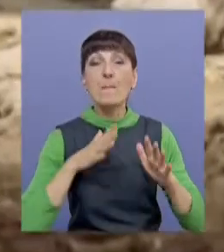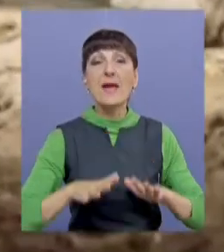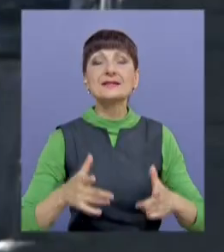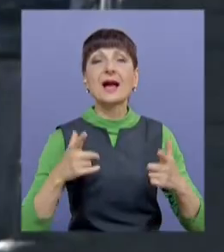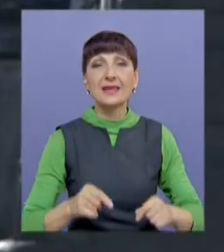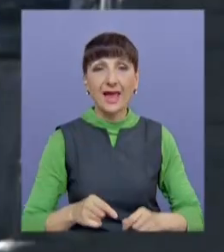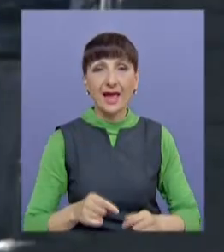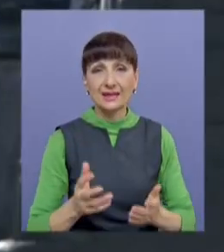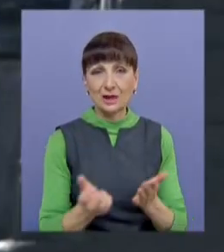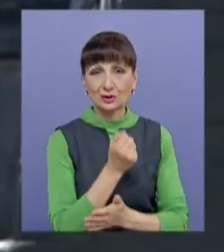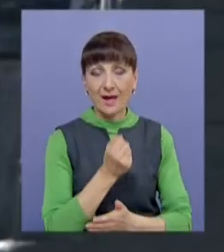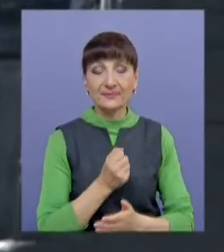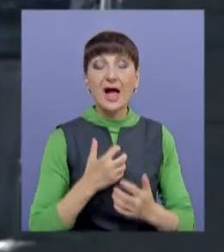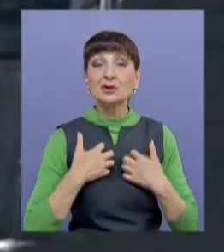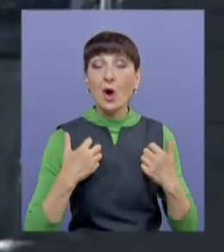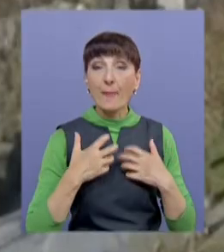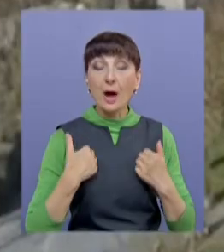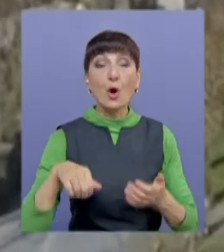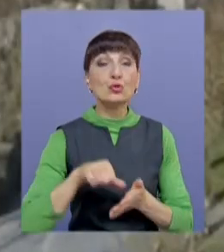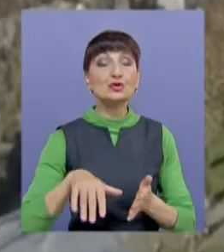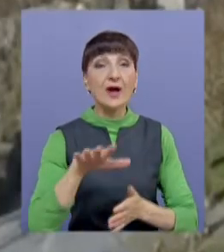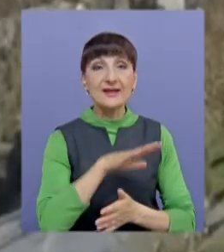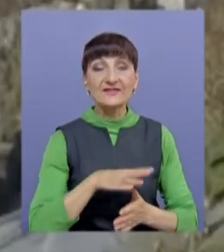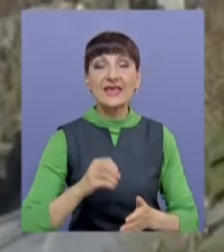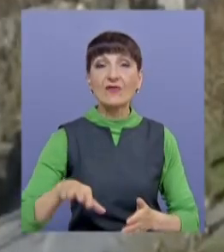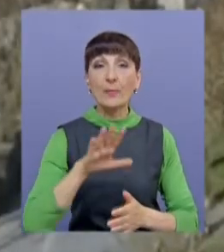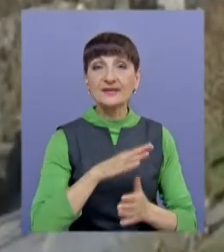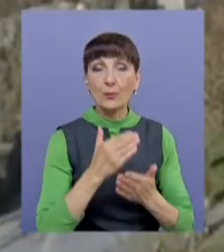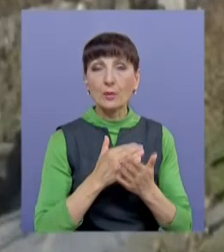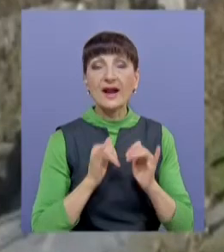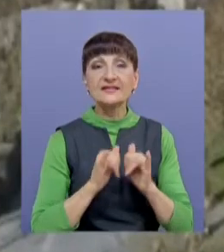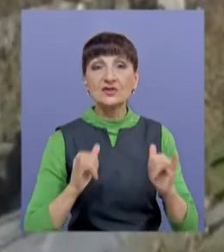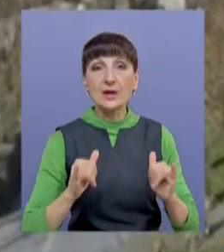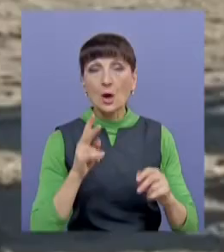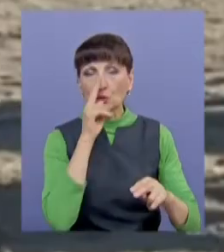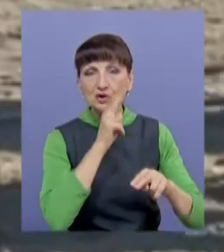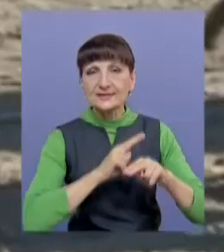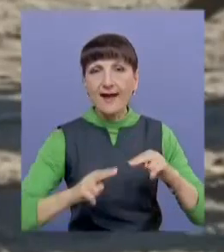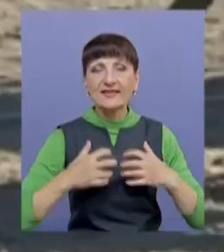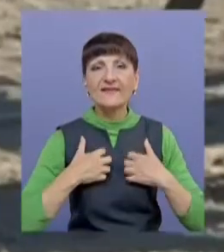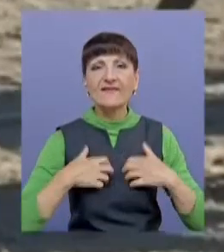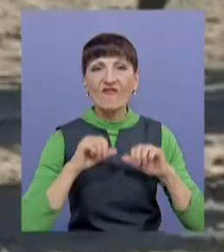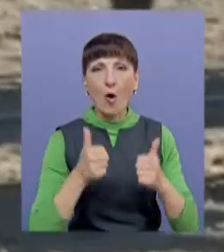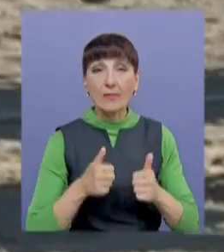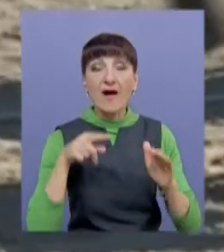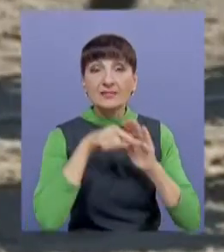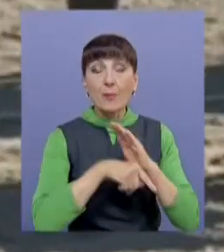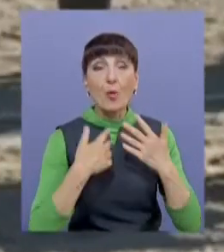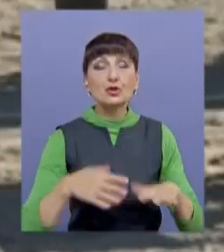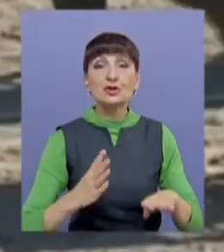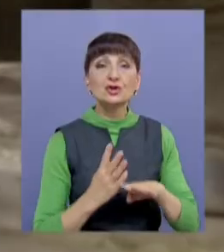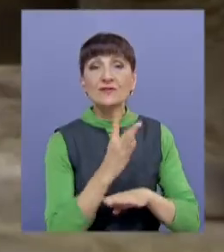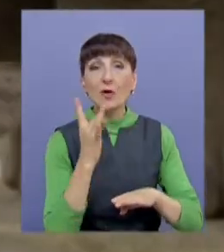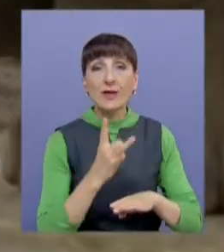мире. Зоопарк Пайридайза участвует в европейской программе разведения исчезающих видов животных. В его стенах рождается уже